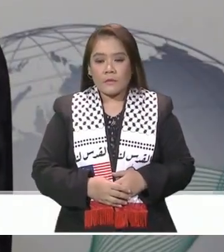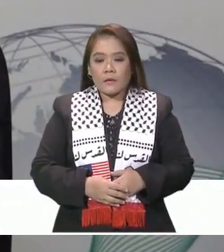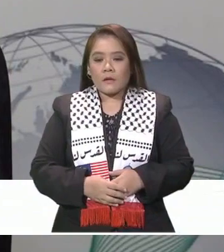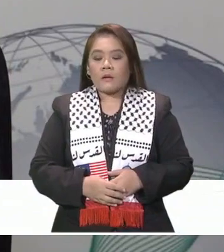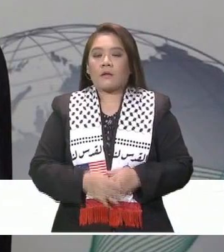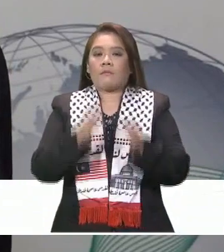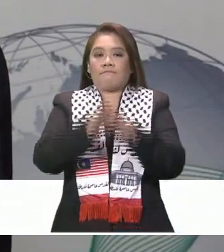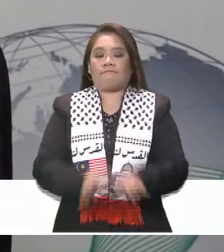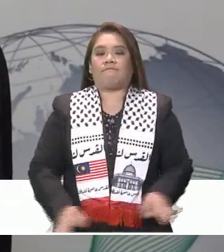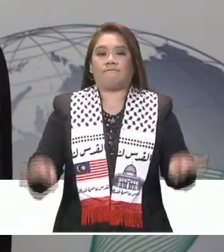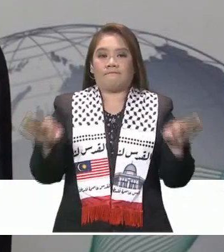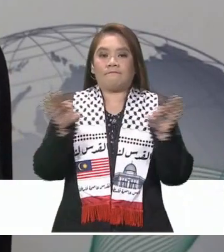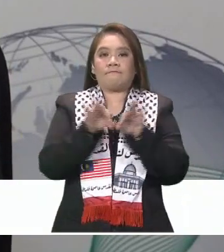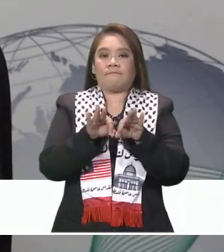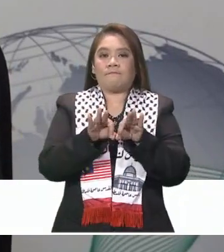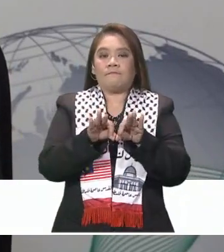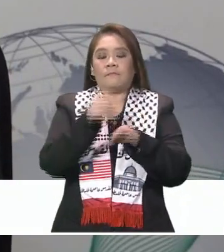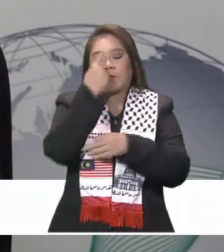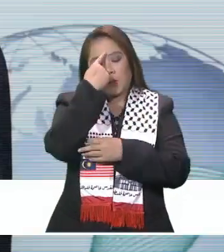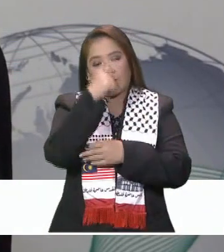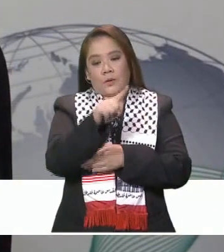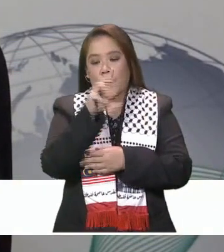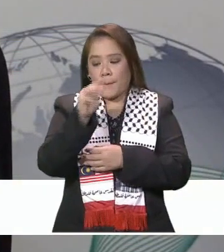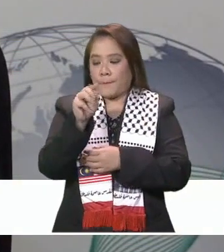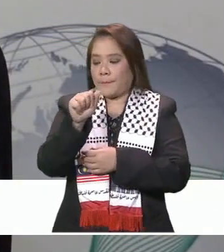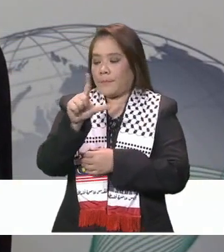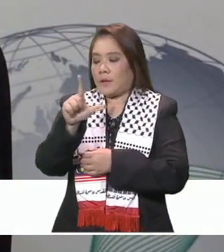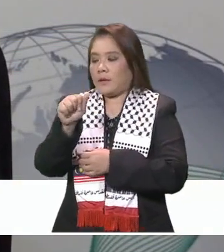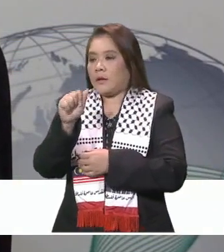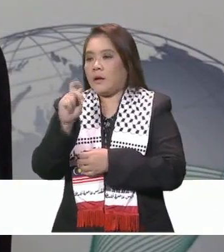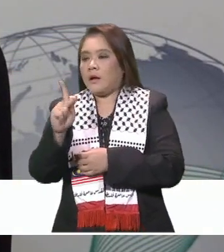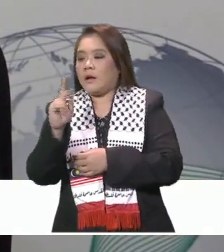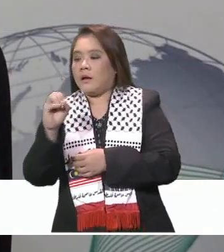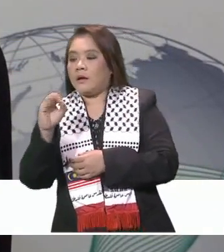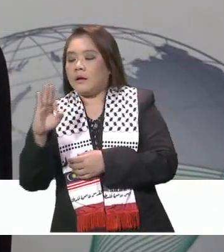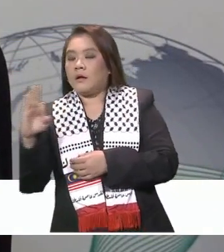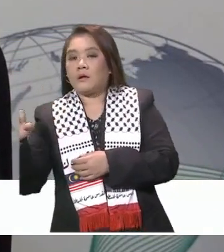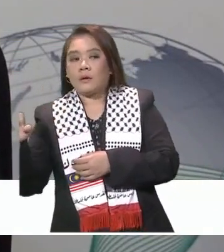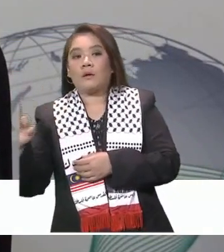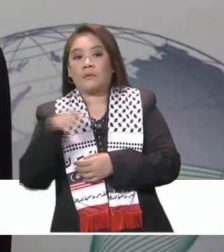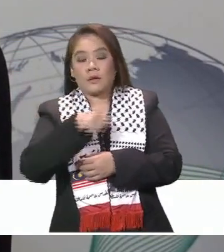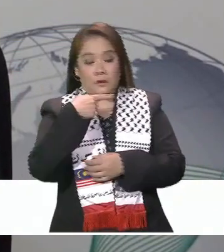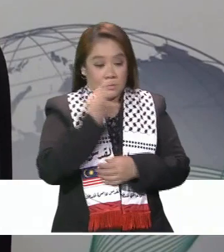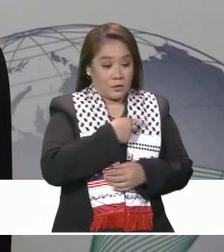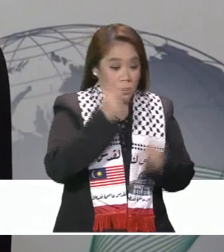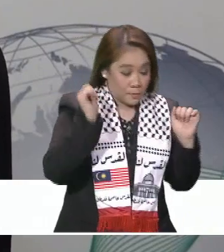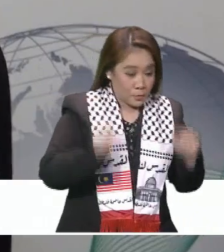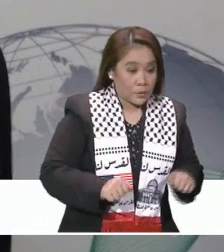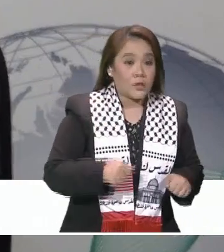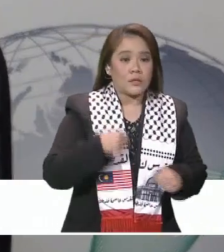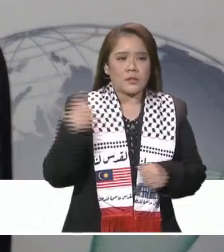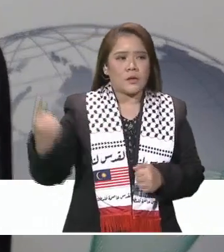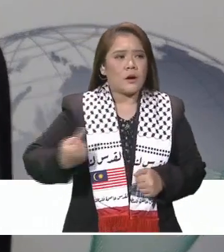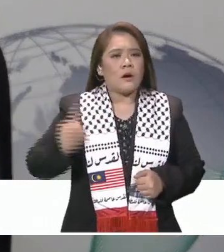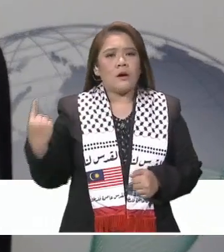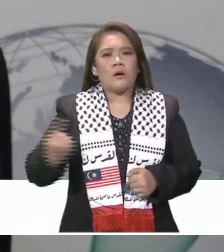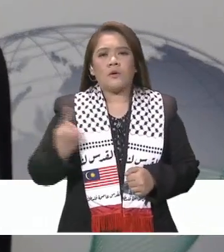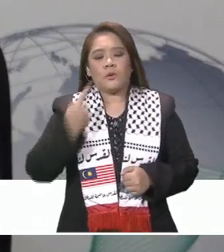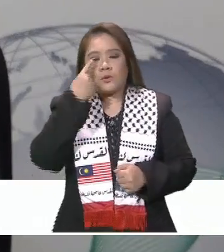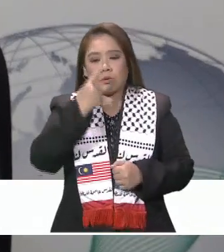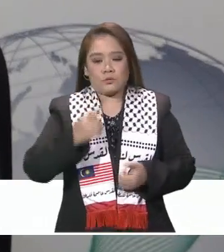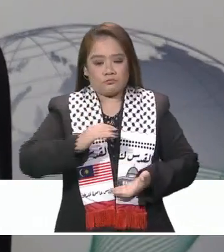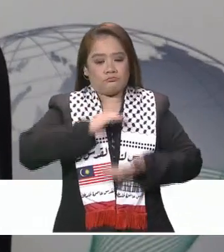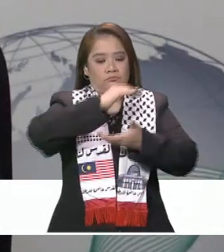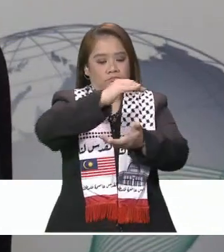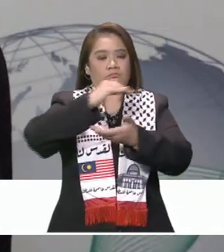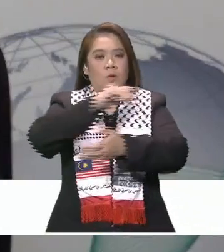Amat penting untuk Malakoff memastikan kita berupaya senantiasa untuk